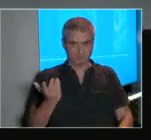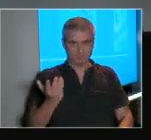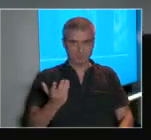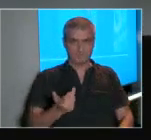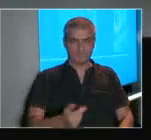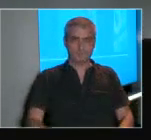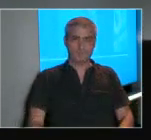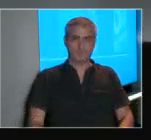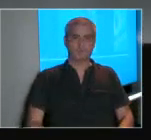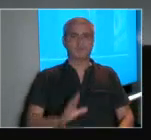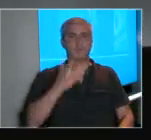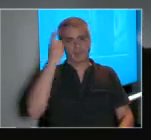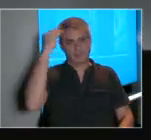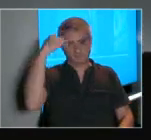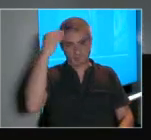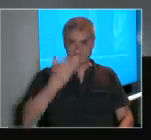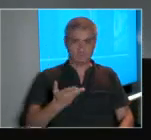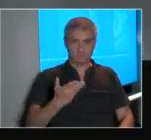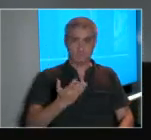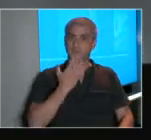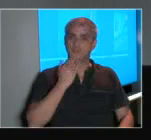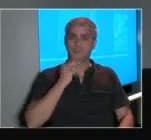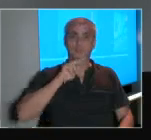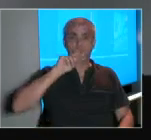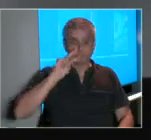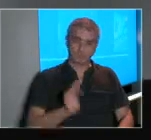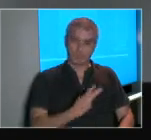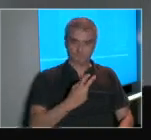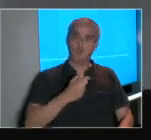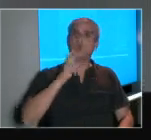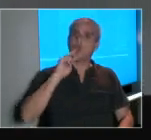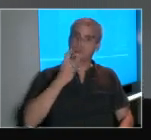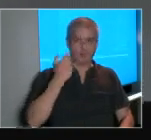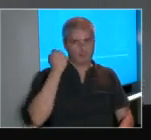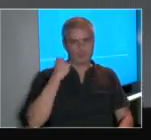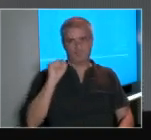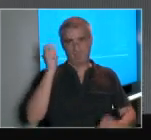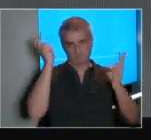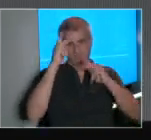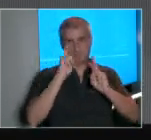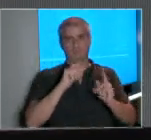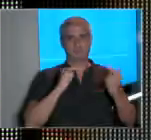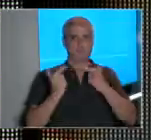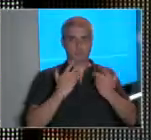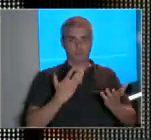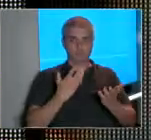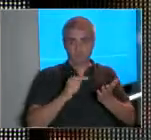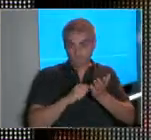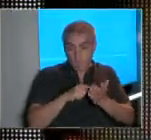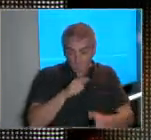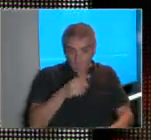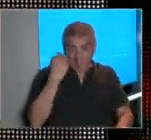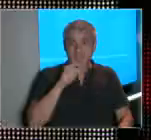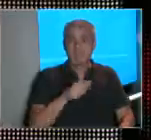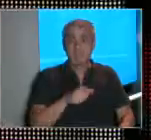על כך דבר. מבחינת הפלסטינים, ישראל שוב, עוד פעם, הפרה הסכם הפסקת אש. וכתוצאה